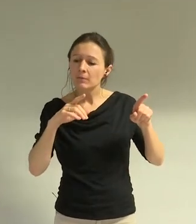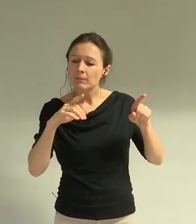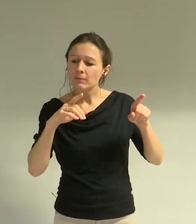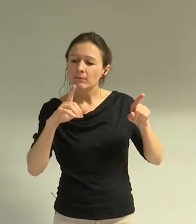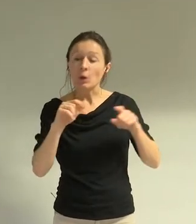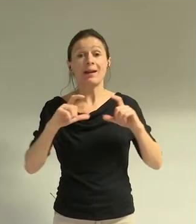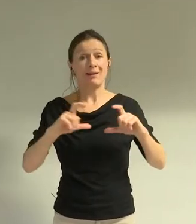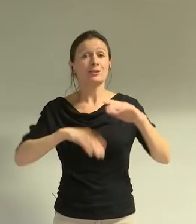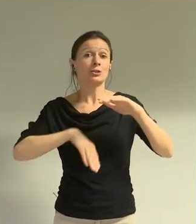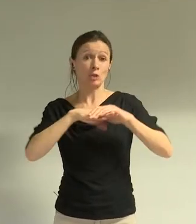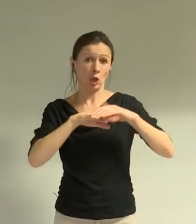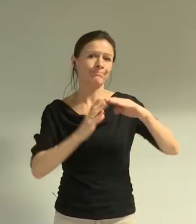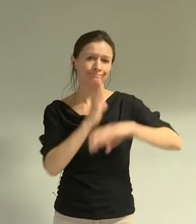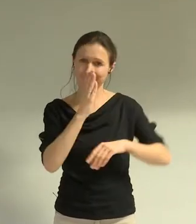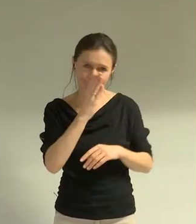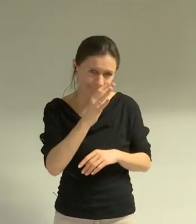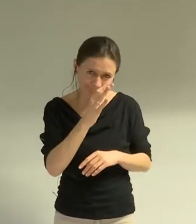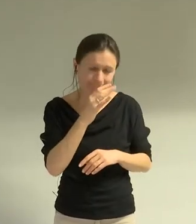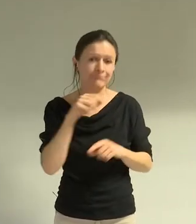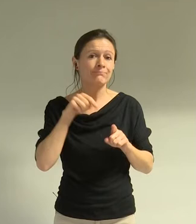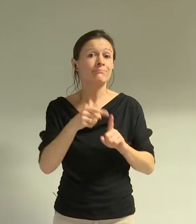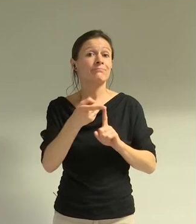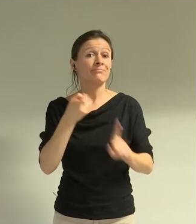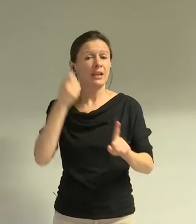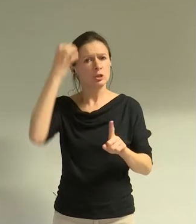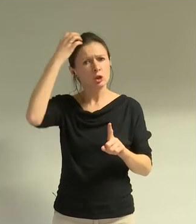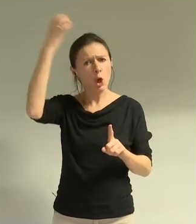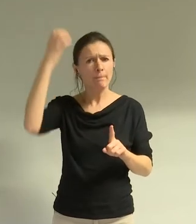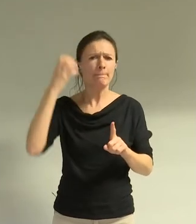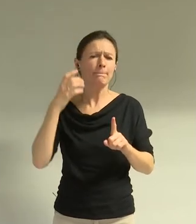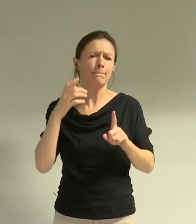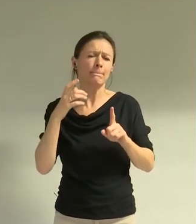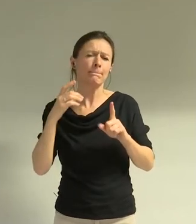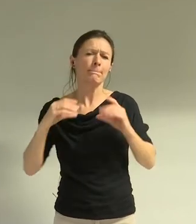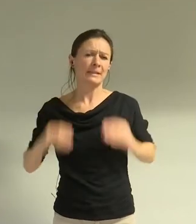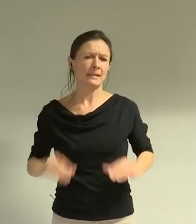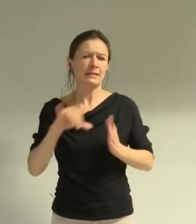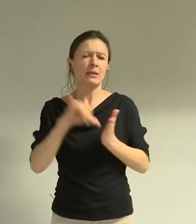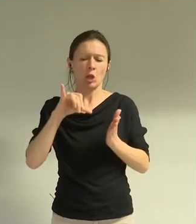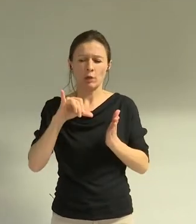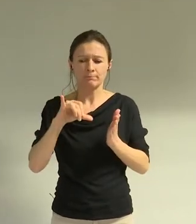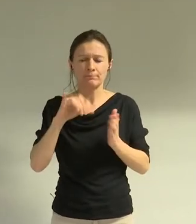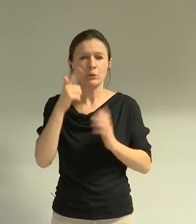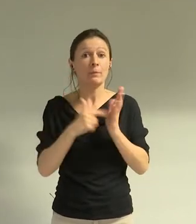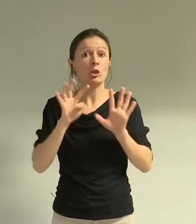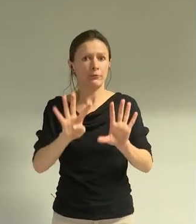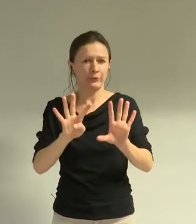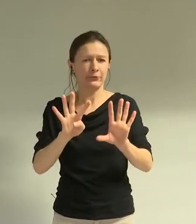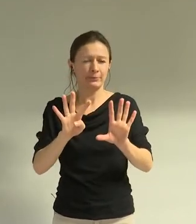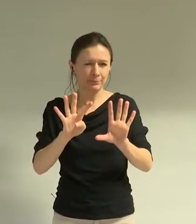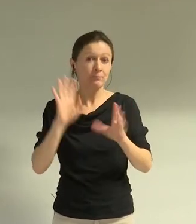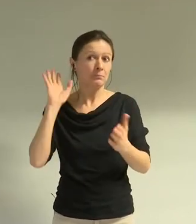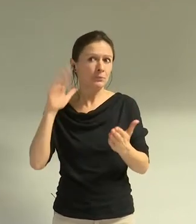c'était le stockholm résilience center qui a en 2009 fait premier article sur la question et qui depuis fait consensus